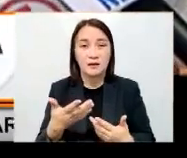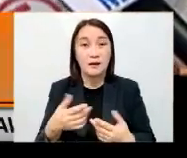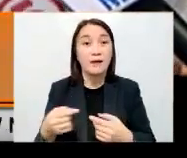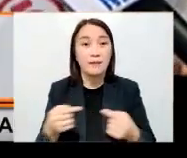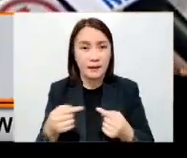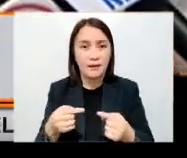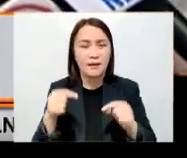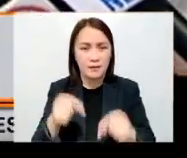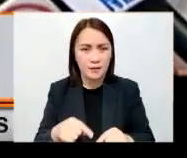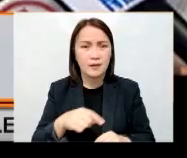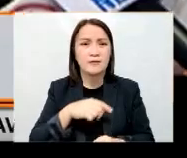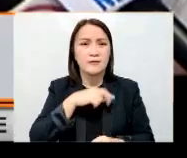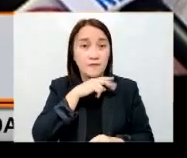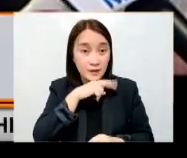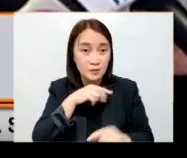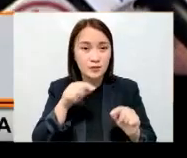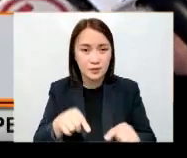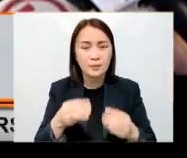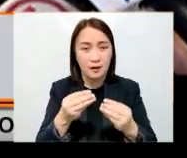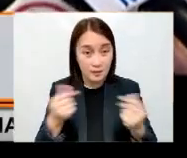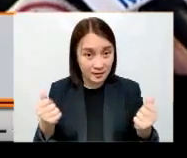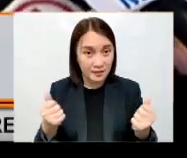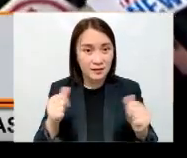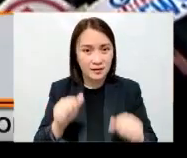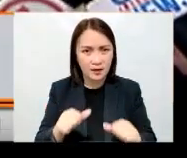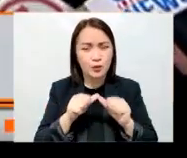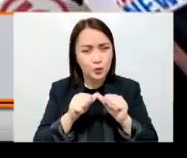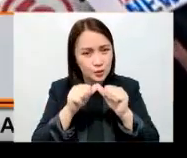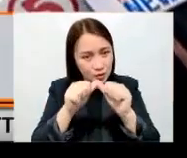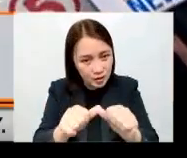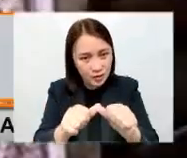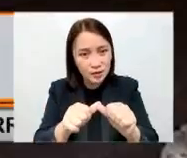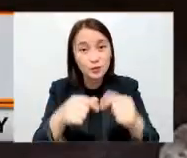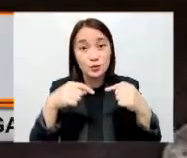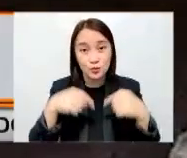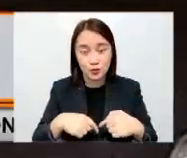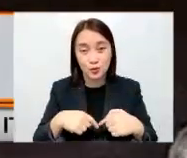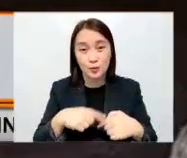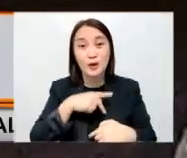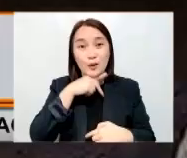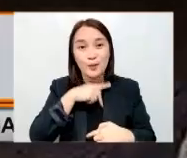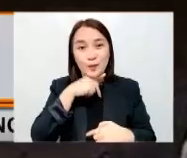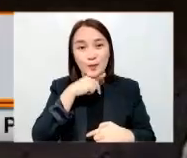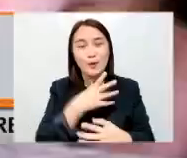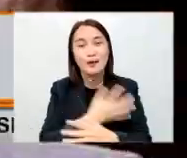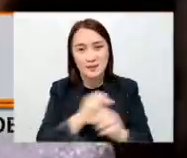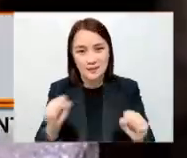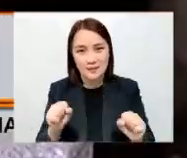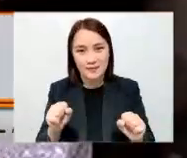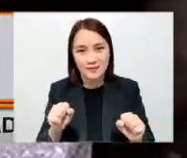4 months ay masustain yung duration ng antibodies dun sa mga baboy. Kung maaprubahan ang ASF